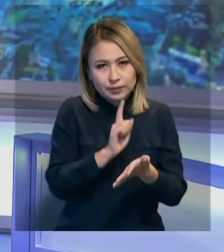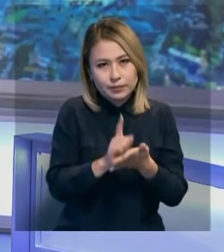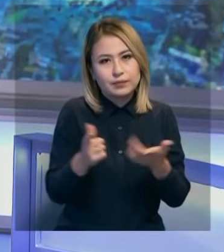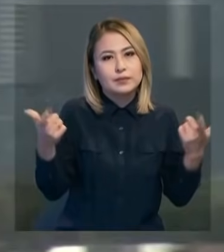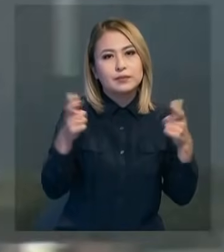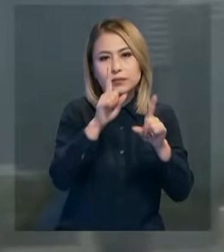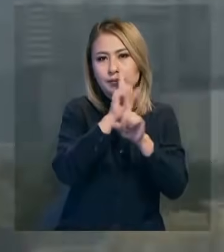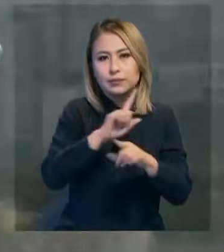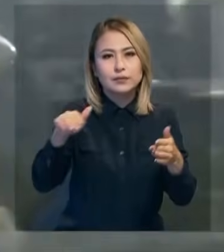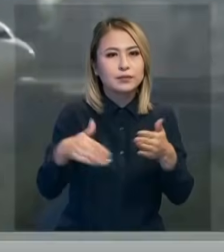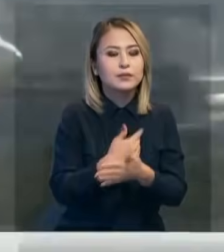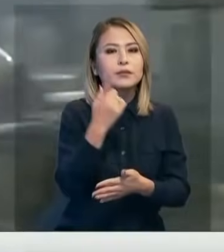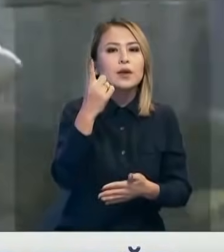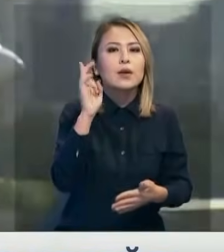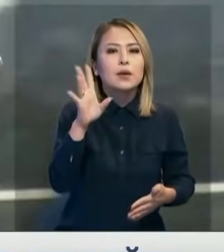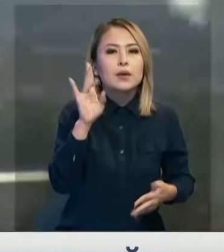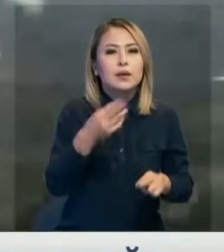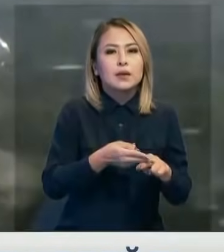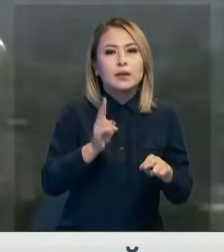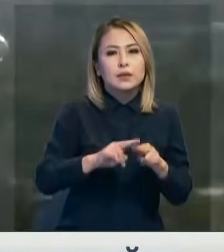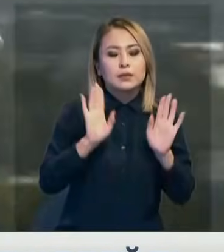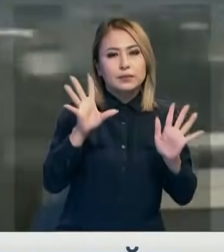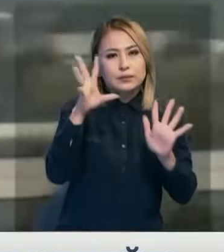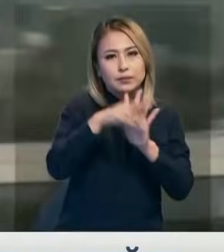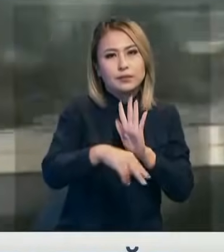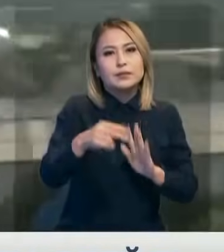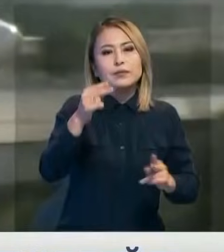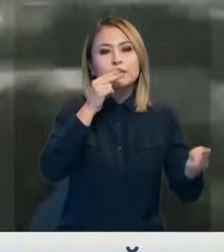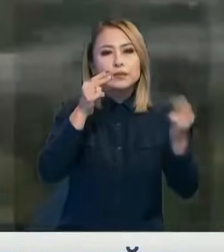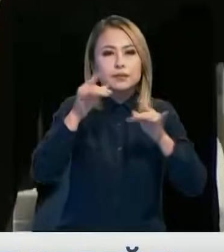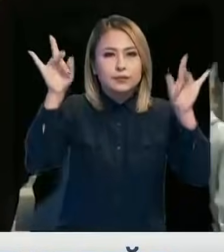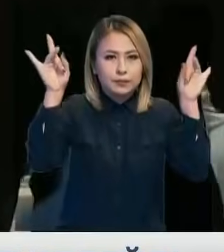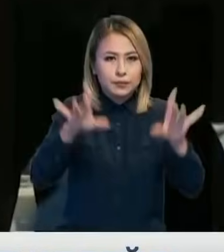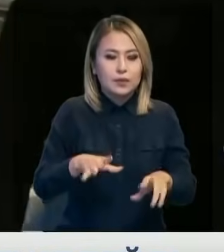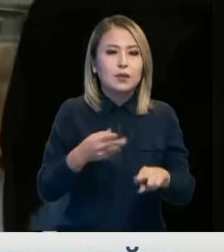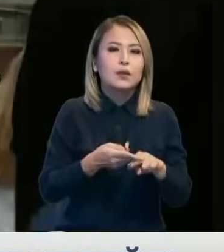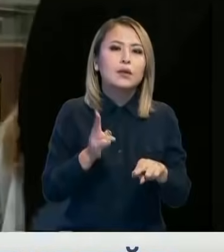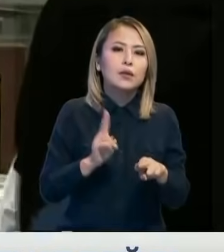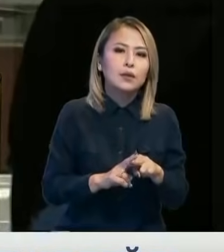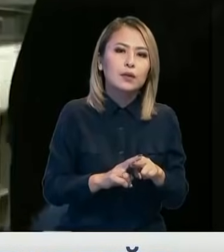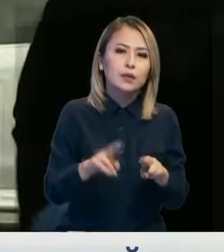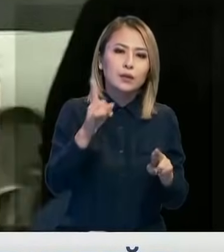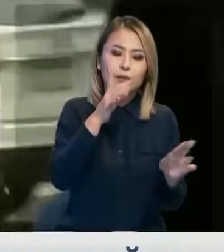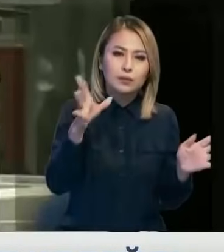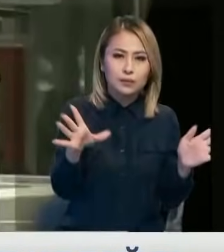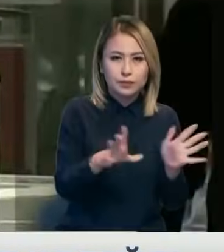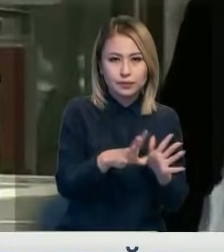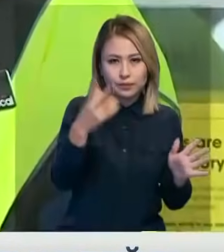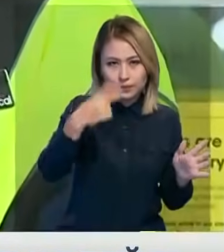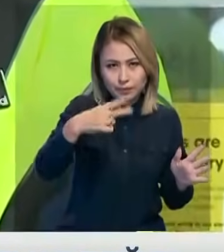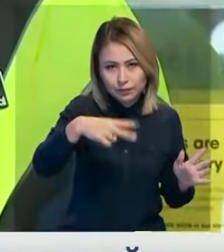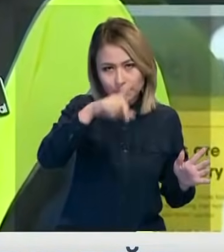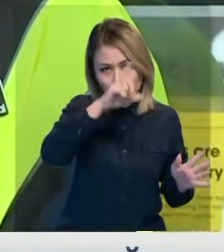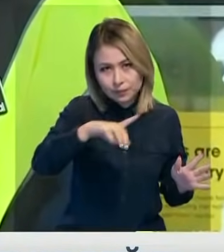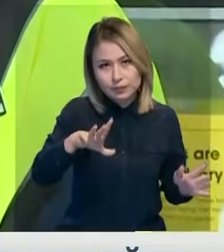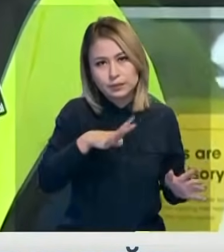карантинге жабылмайды. Жаңа шара 1 қарашада күшіне енеді. Айта кетейік, 5 миллион тұрғыны бар Мелбурндағы локдаун әлемдегі ең ұзақ